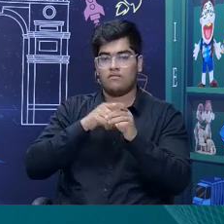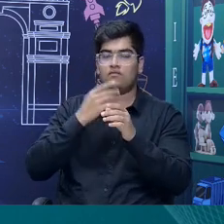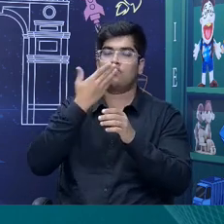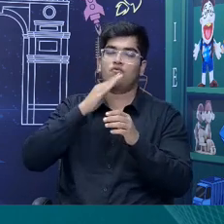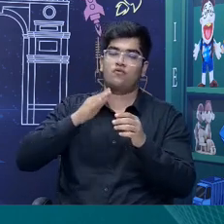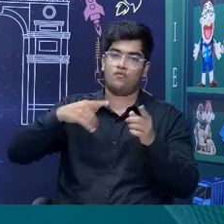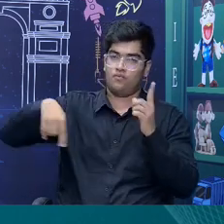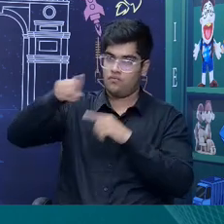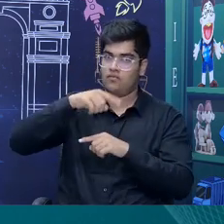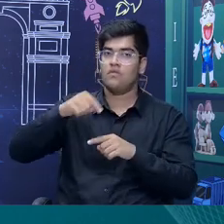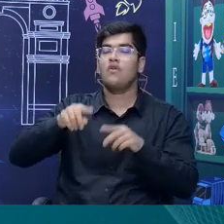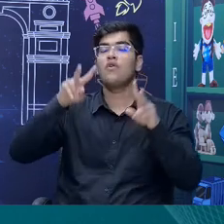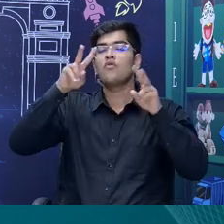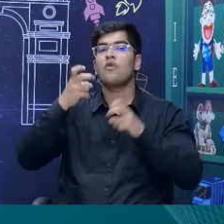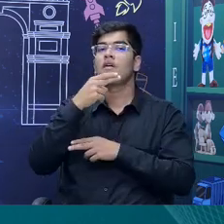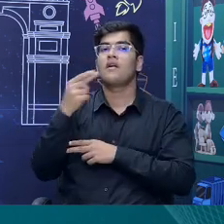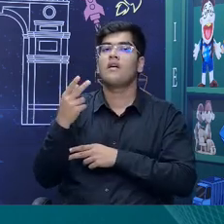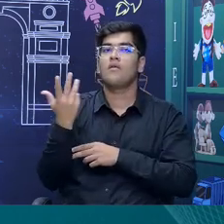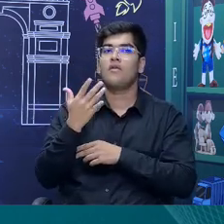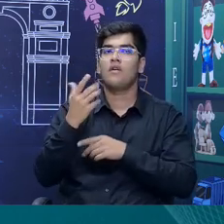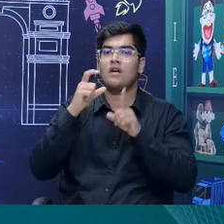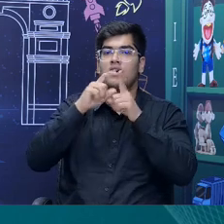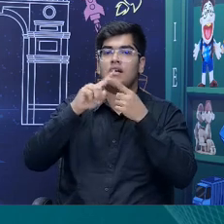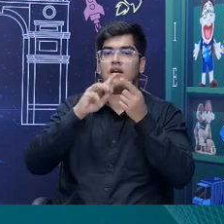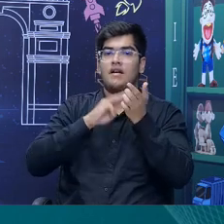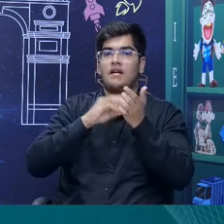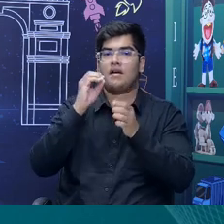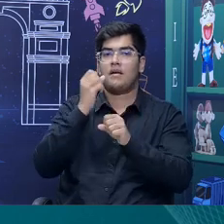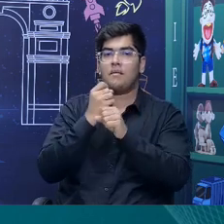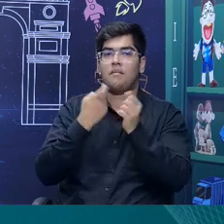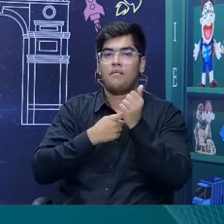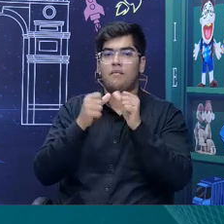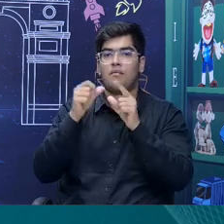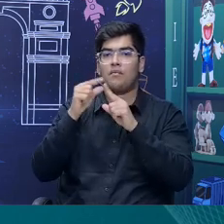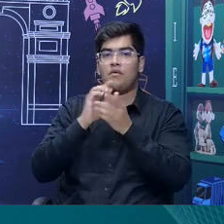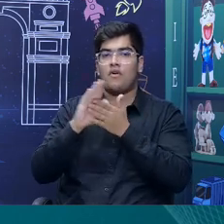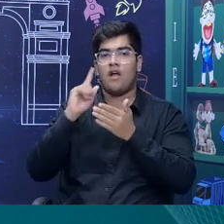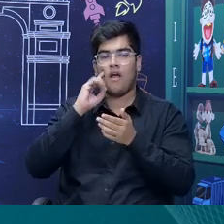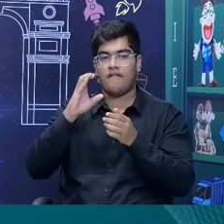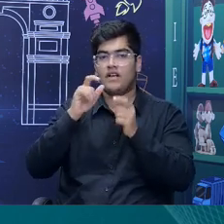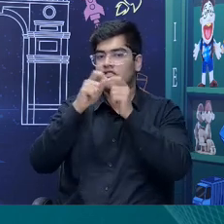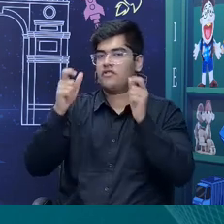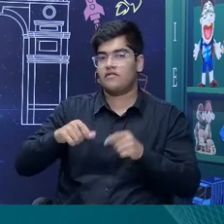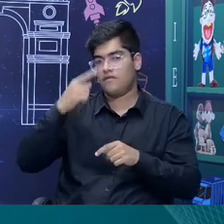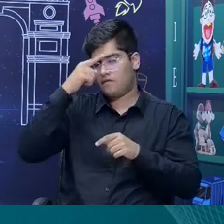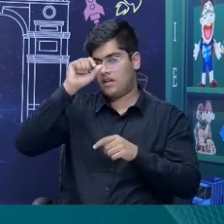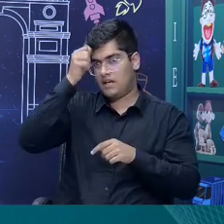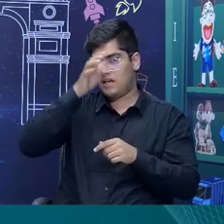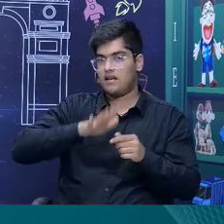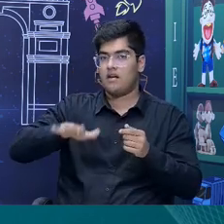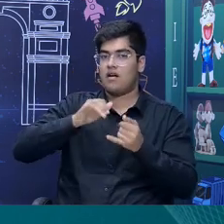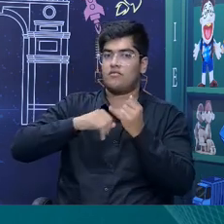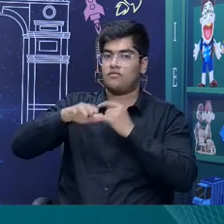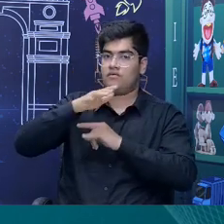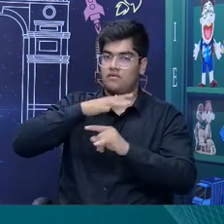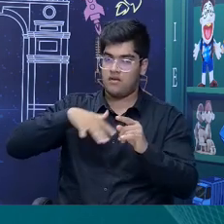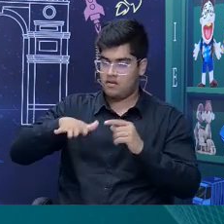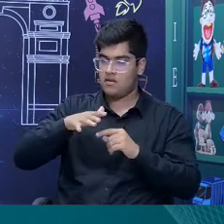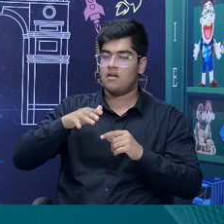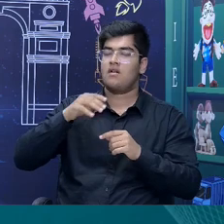इंडियन सोसाइटी और यहां पर आपको टेलीविजन स्क्रीन पर मेरे साथ नजर ए रहे हैं हमारे साइन लैंग्वेज इंटरप्रेटर आपका भी स्वागत है